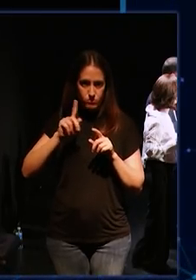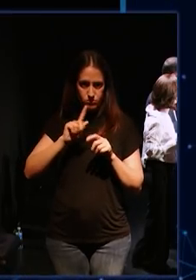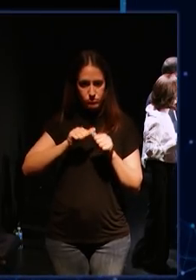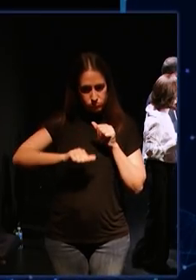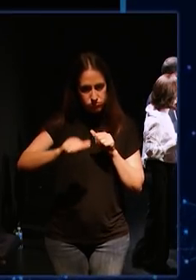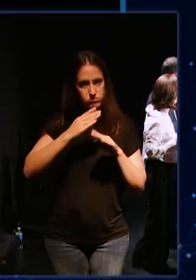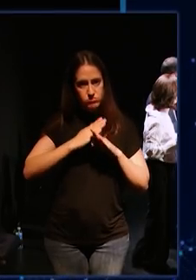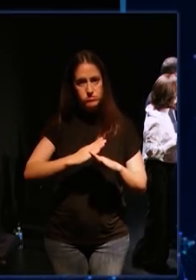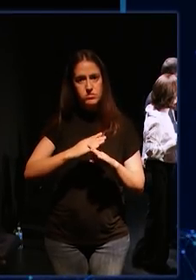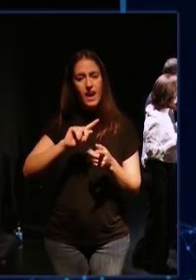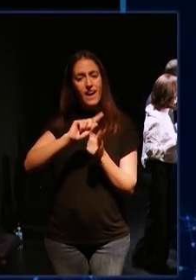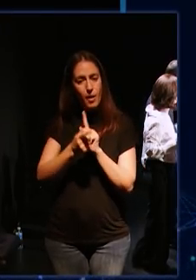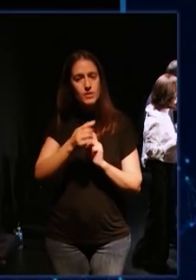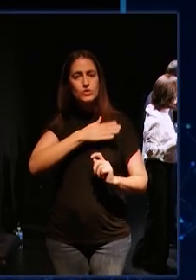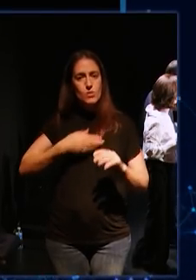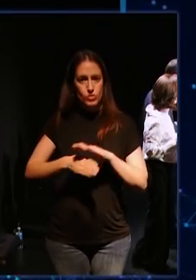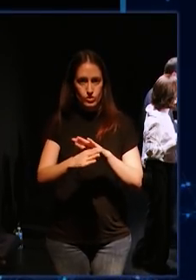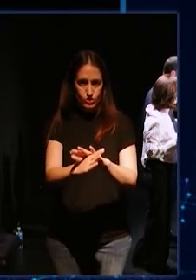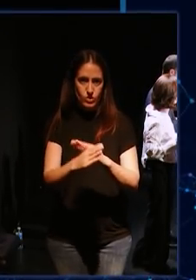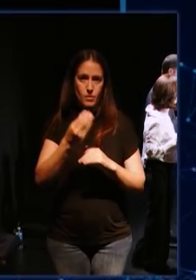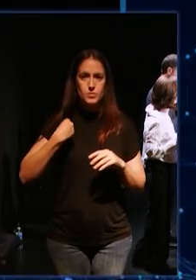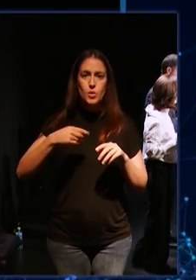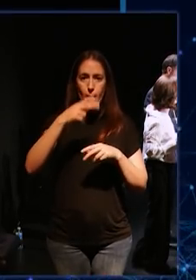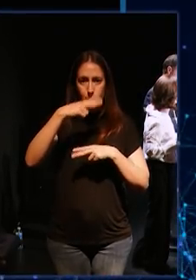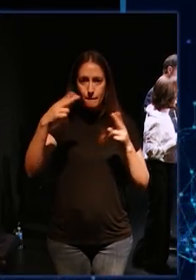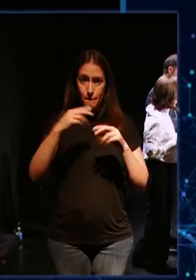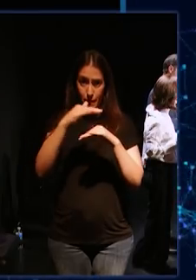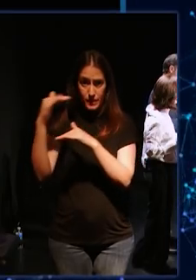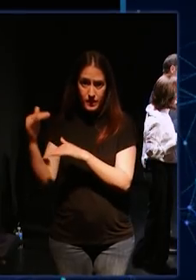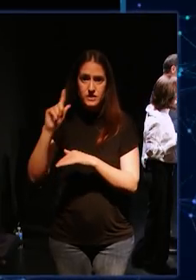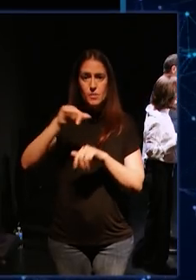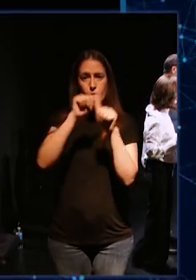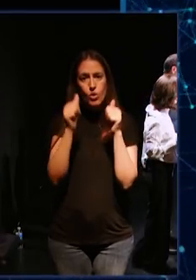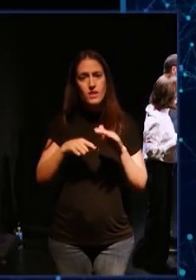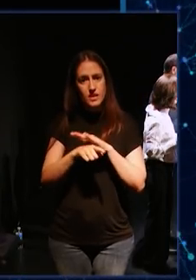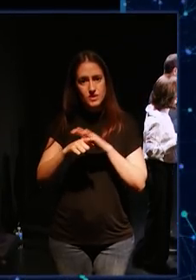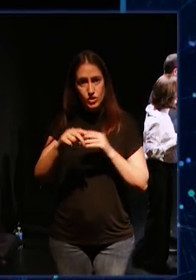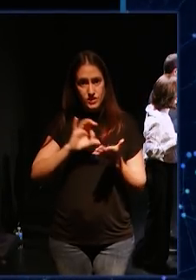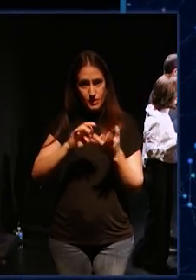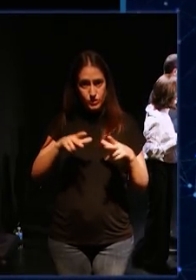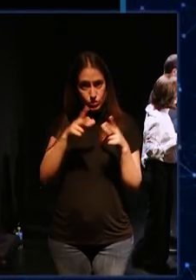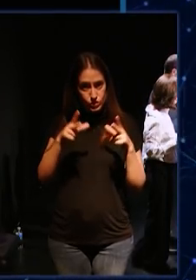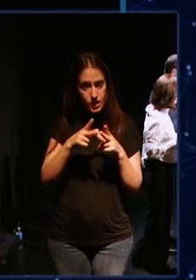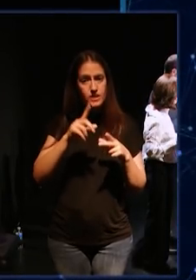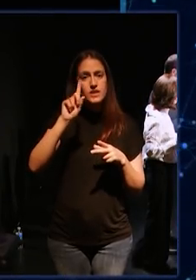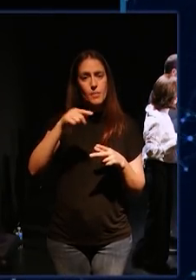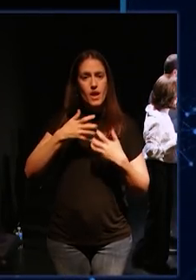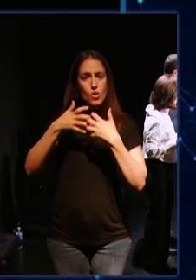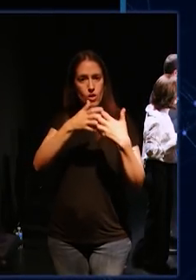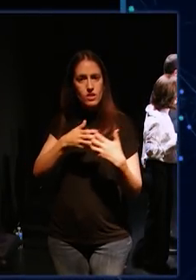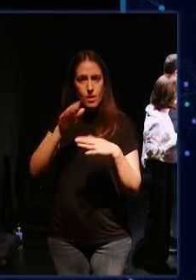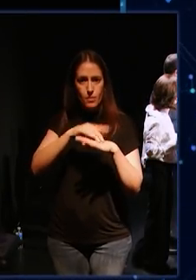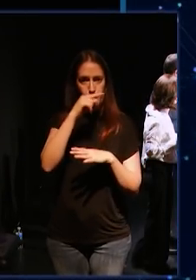no volem que s'aturin, com el parc públic d'habitatge, el model de gestió de serveis socials i la nostra lluita per la igualtat de